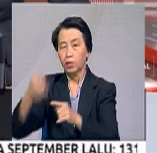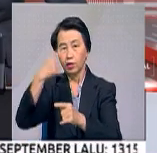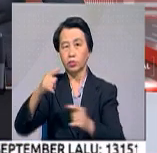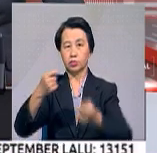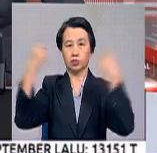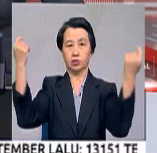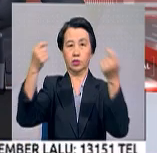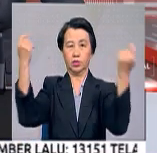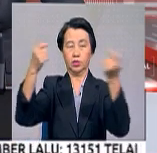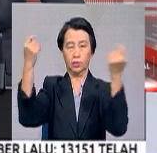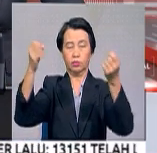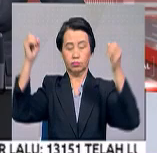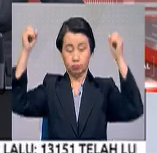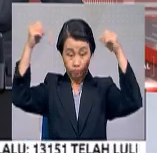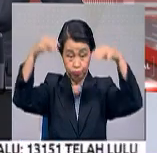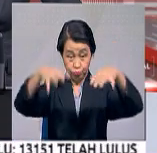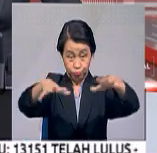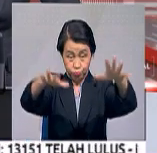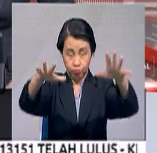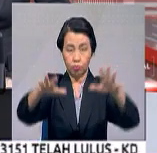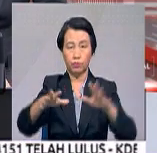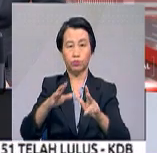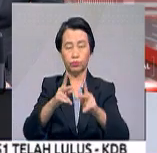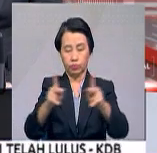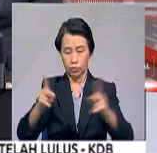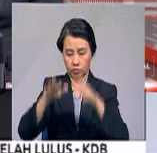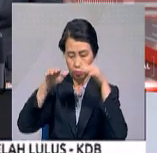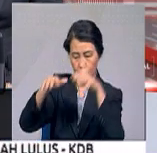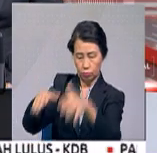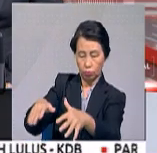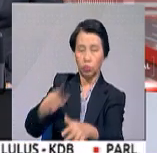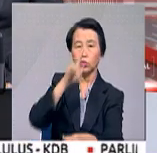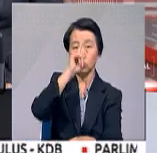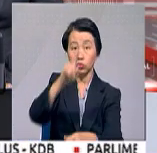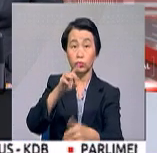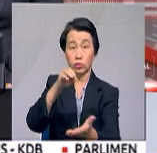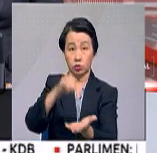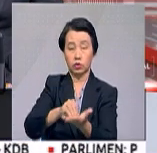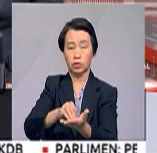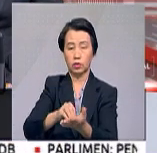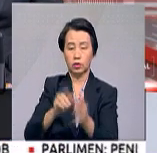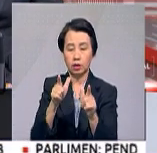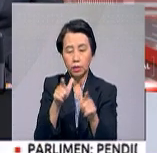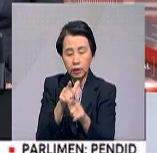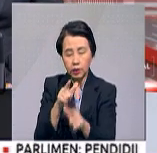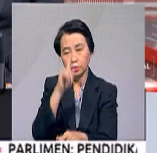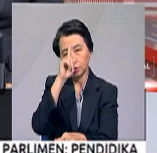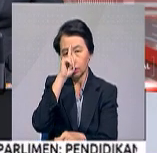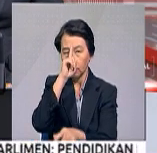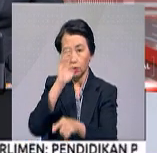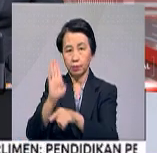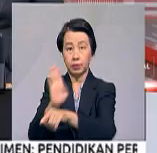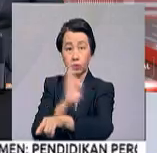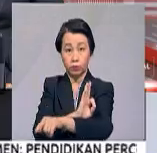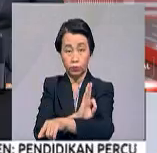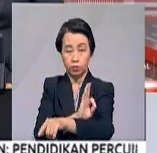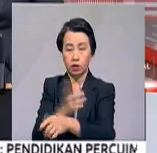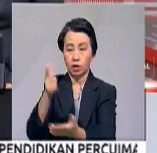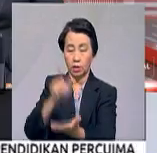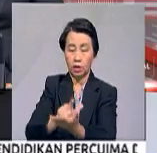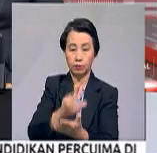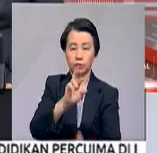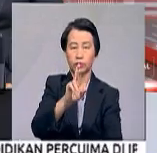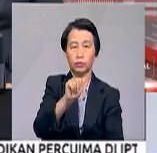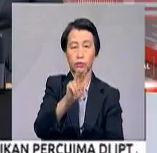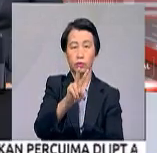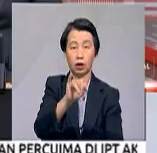menyambut pesta cahaya. Kawasan tumpuan di ibu negara pastinya di Little India Brickfields. Laporan Ravindran